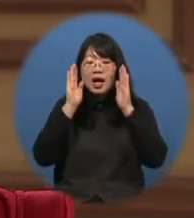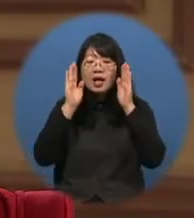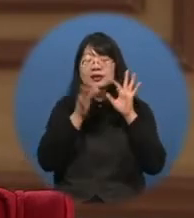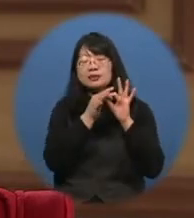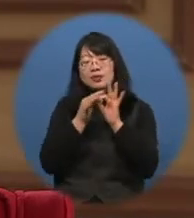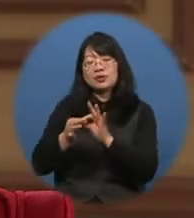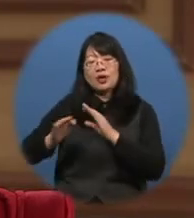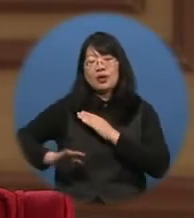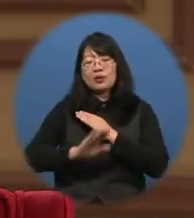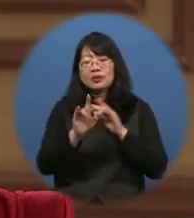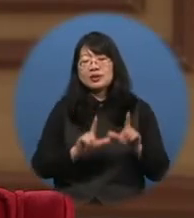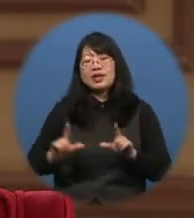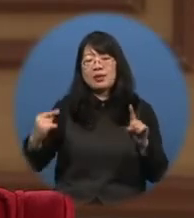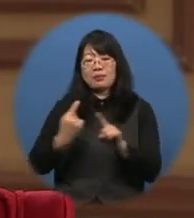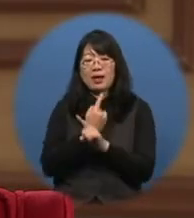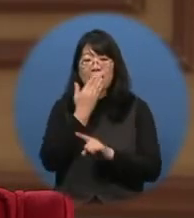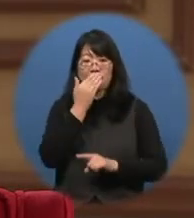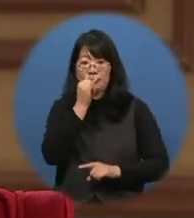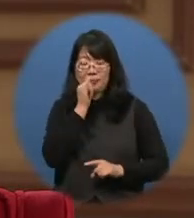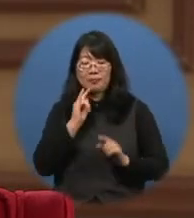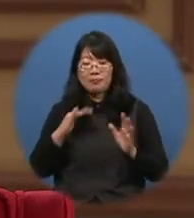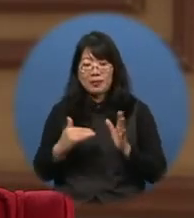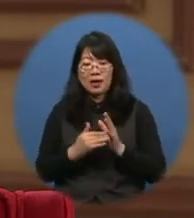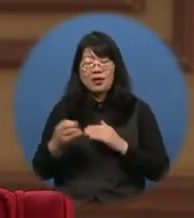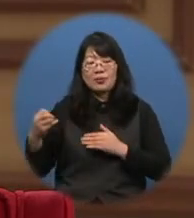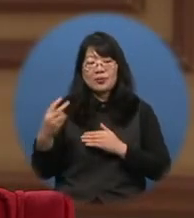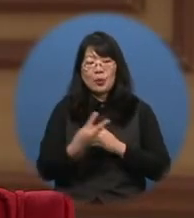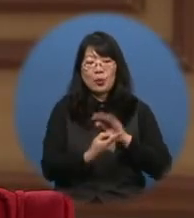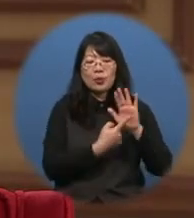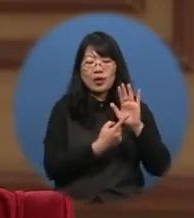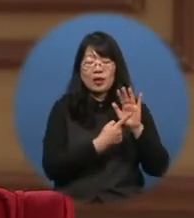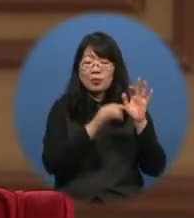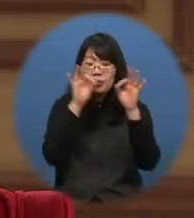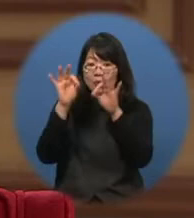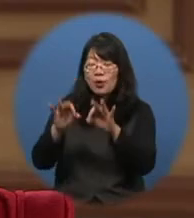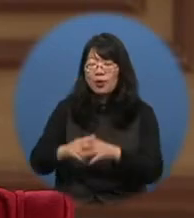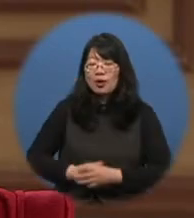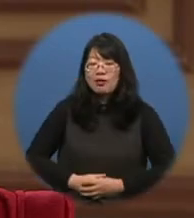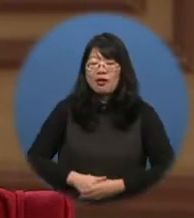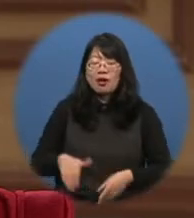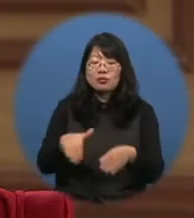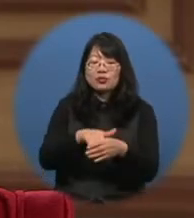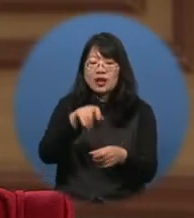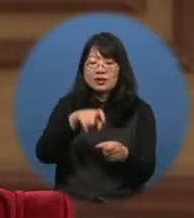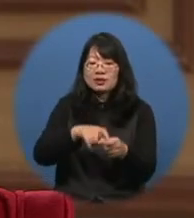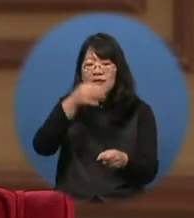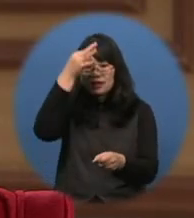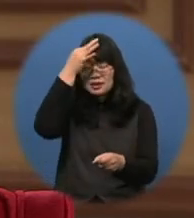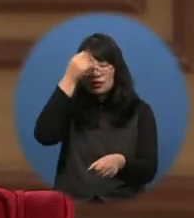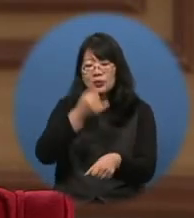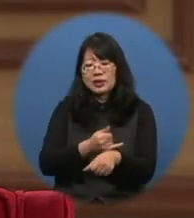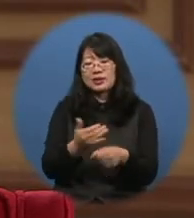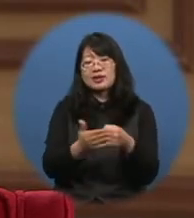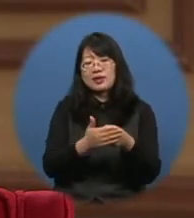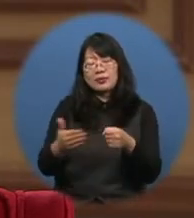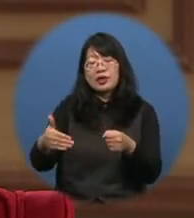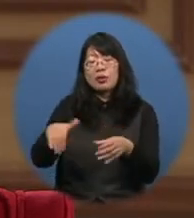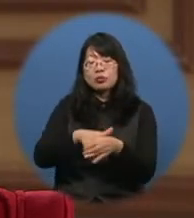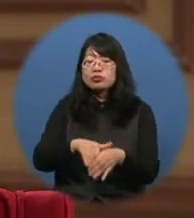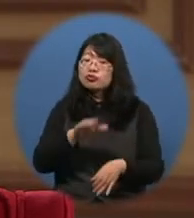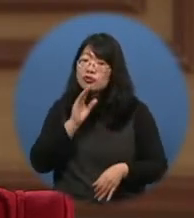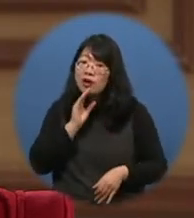학습하면서 우리 생활이 바뀔 수도 있고 또 이제 광고라는 거는 또 문화적 기능도 있겠죠.